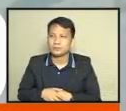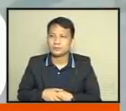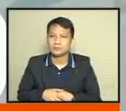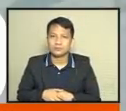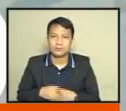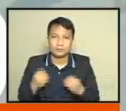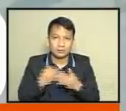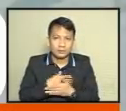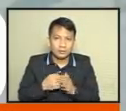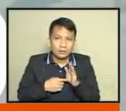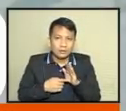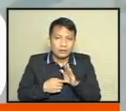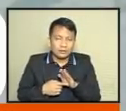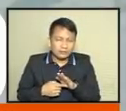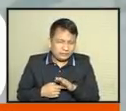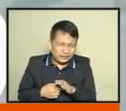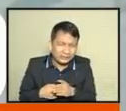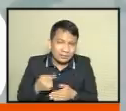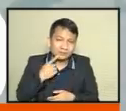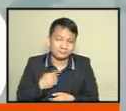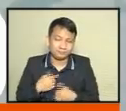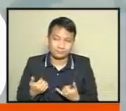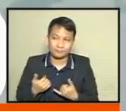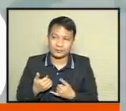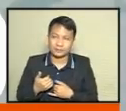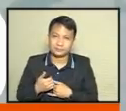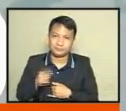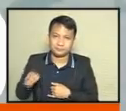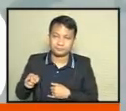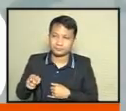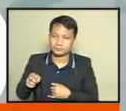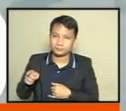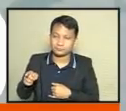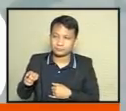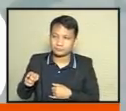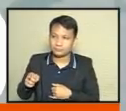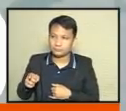Nagtatakot po ako, sir. Okay. Sa yung bata, minsan...